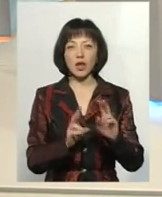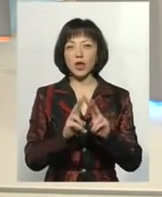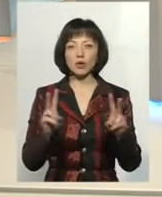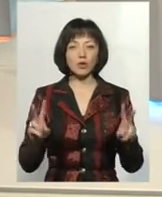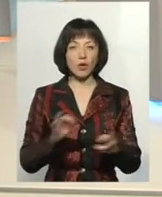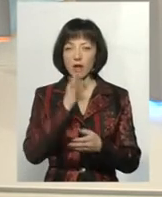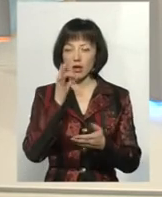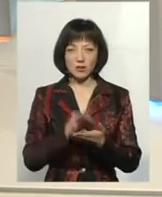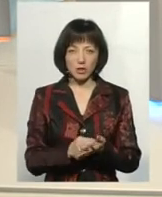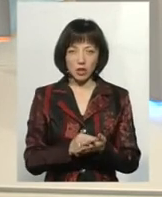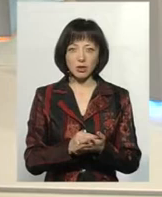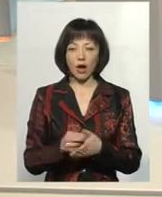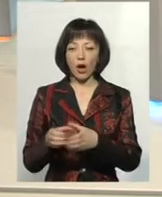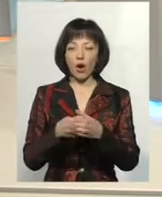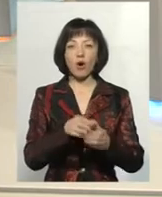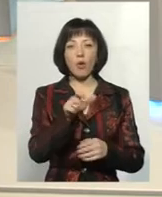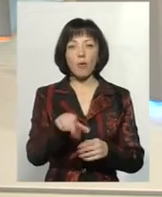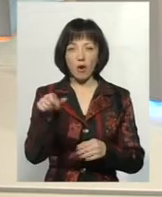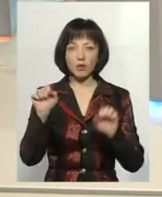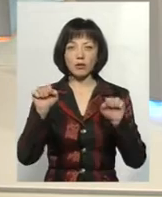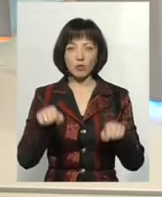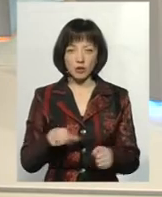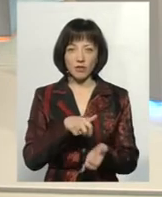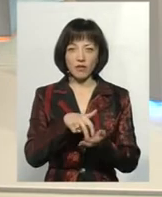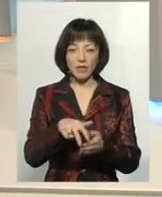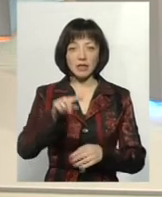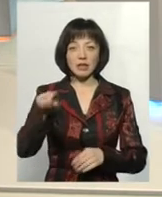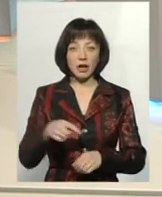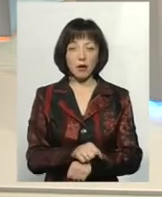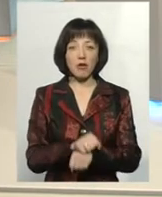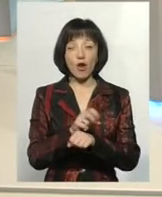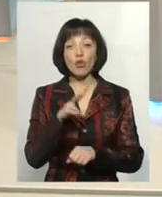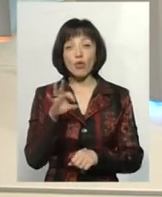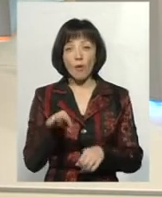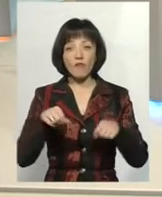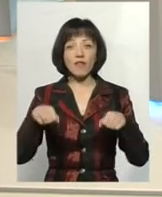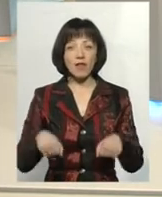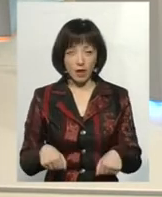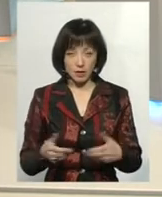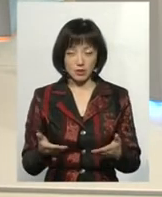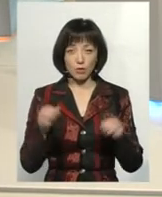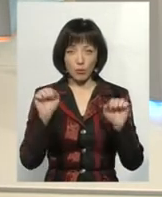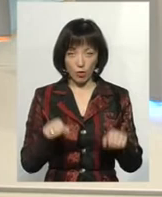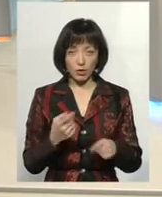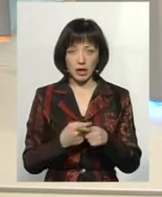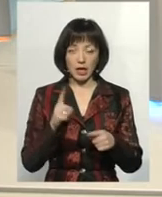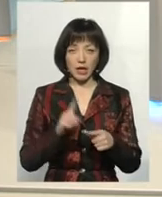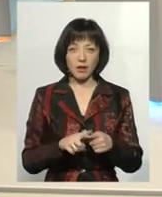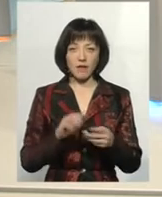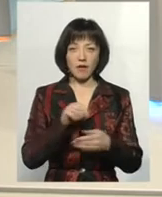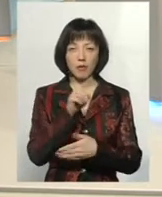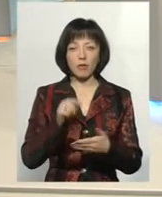за это не отвечает. Громада может, конечно, выйти требовать. Ну а власти могут этим